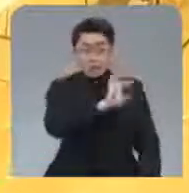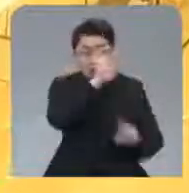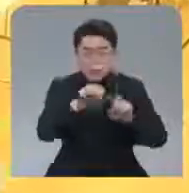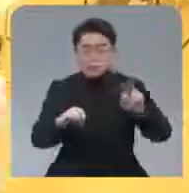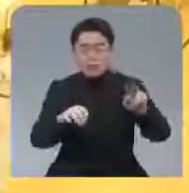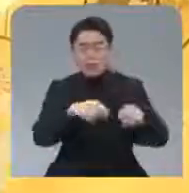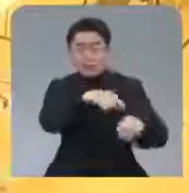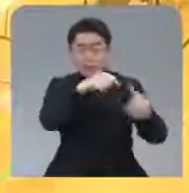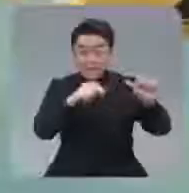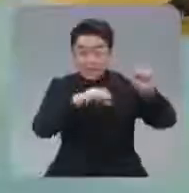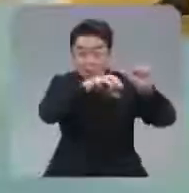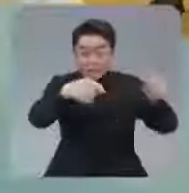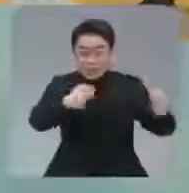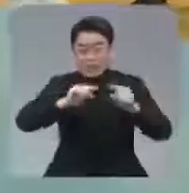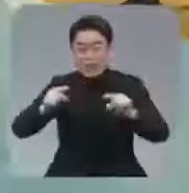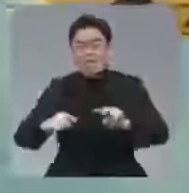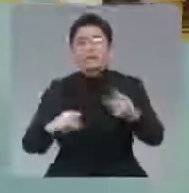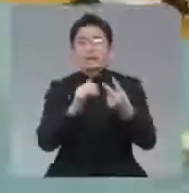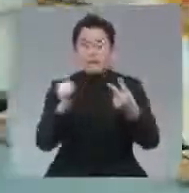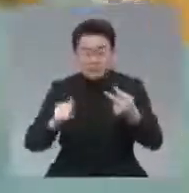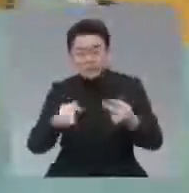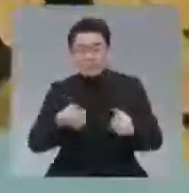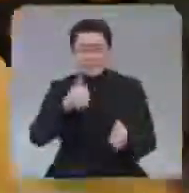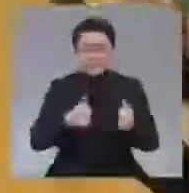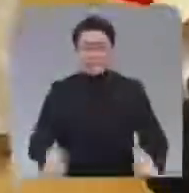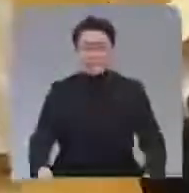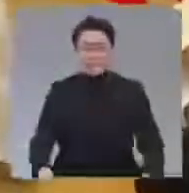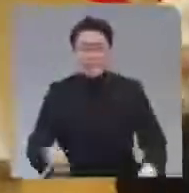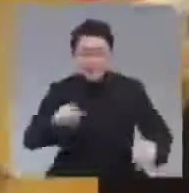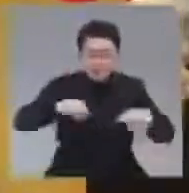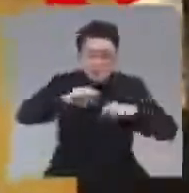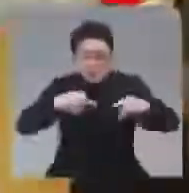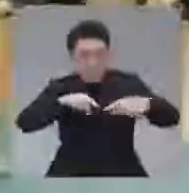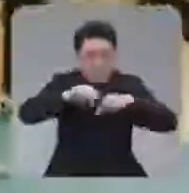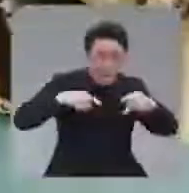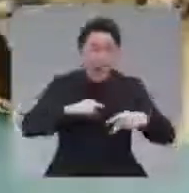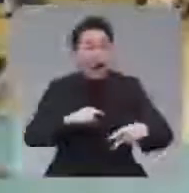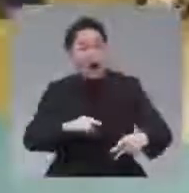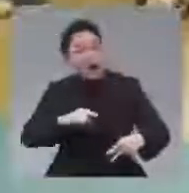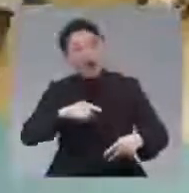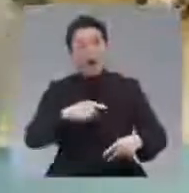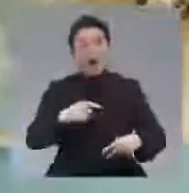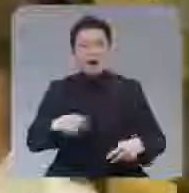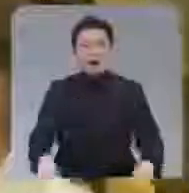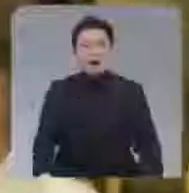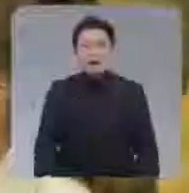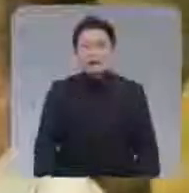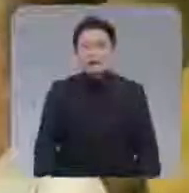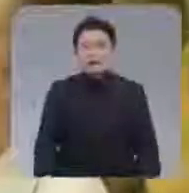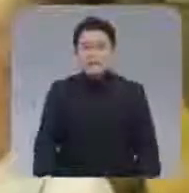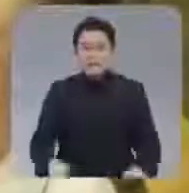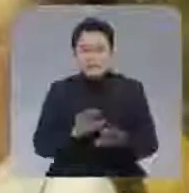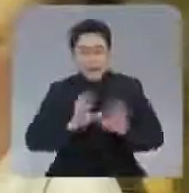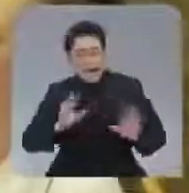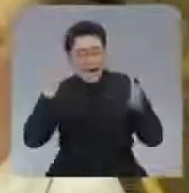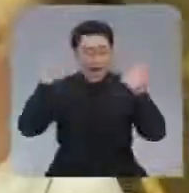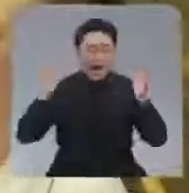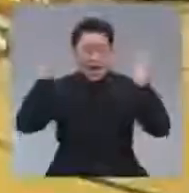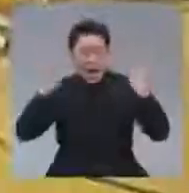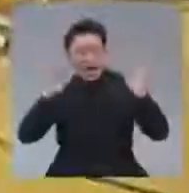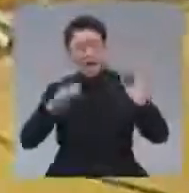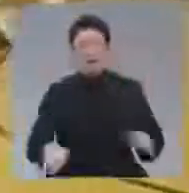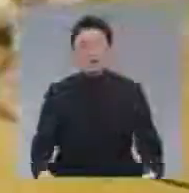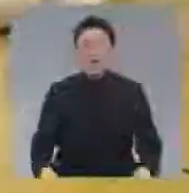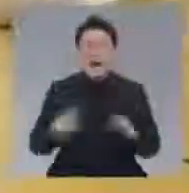mengikuti kompetisi yang telah berkembang menjadi ajang pesta taekwondo bagi warga Eropa itu dalam pertandingan kelas kyorugi peserta